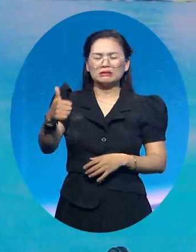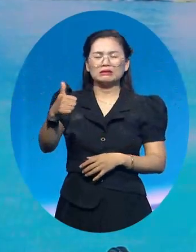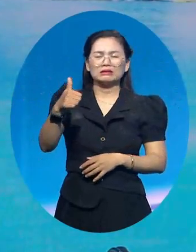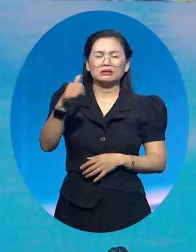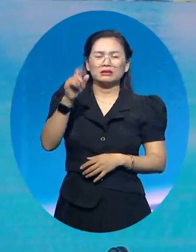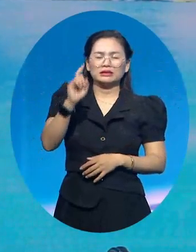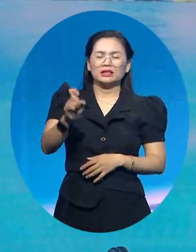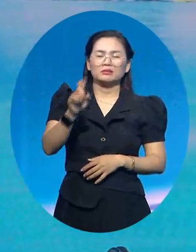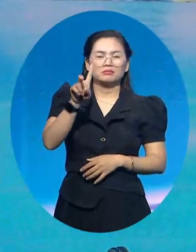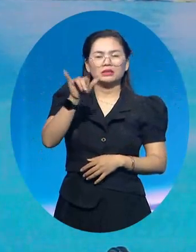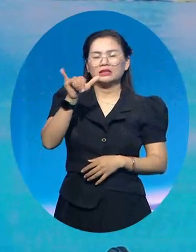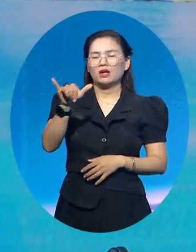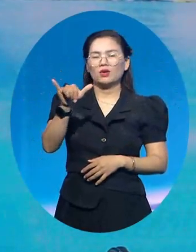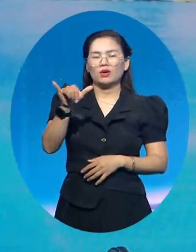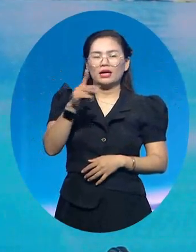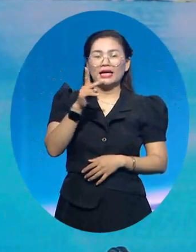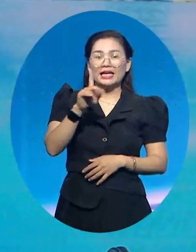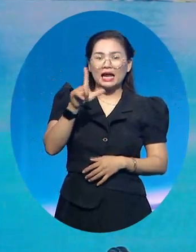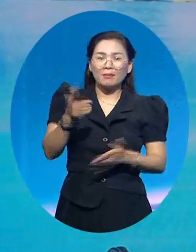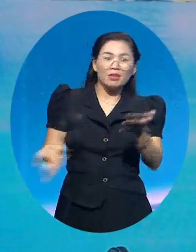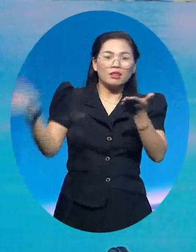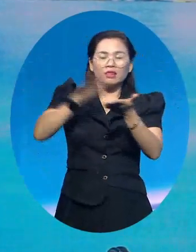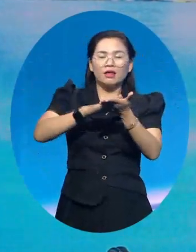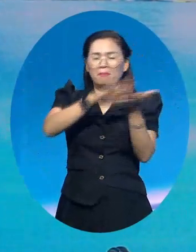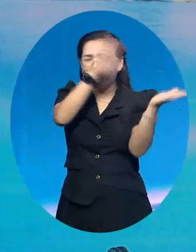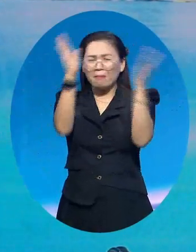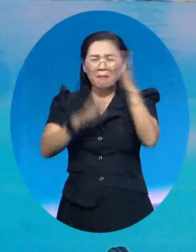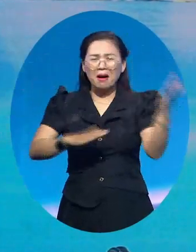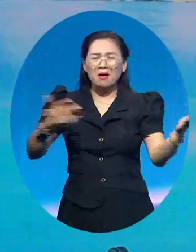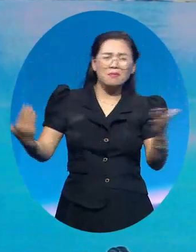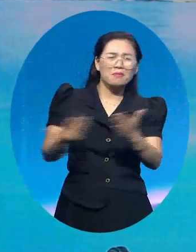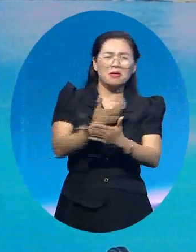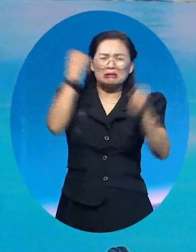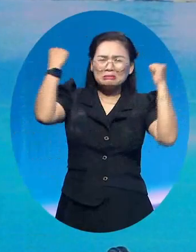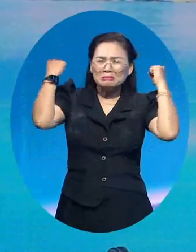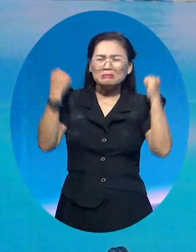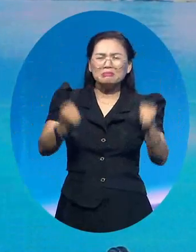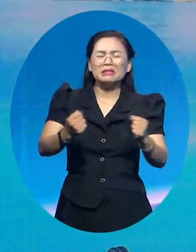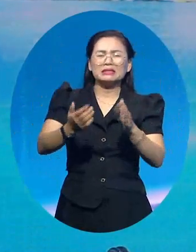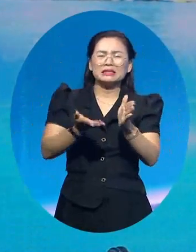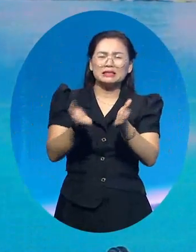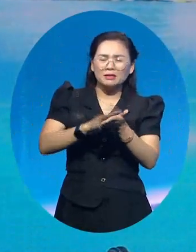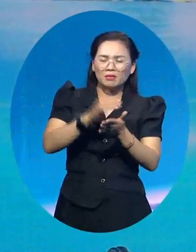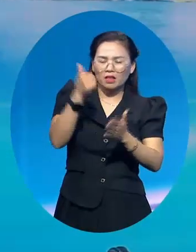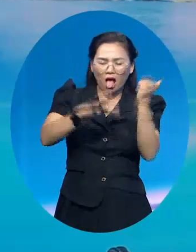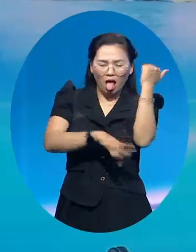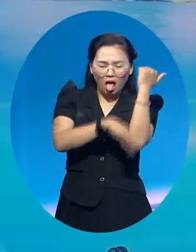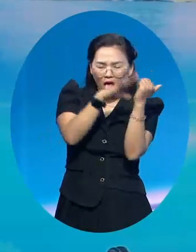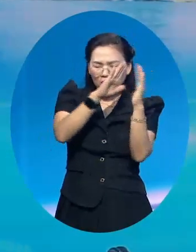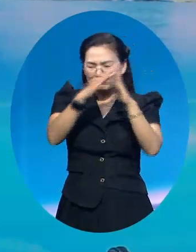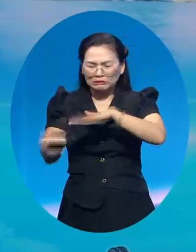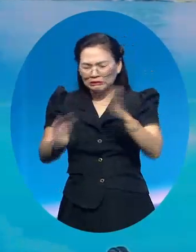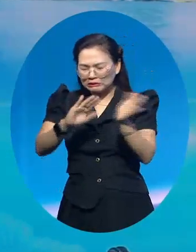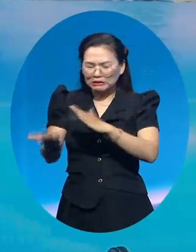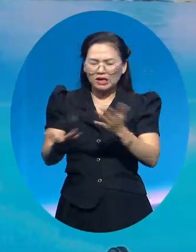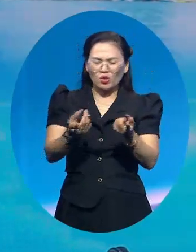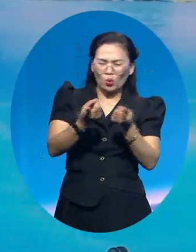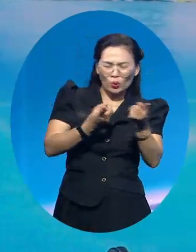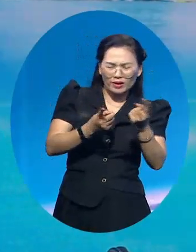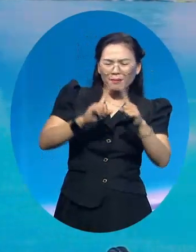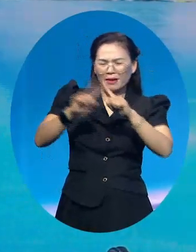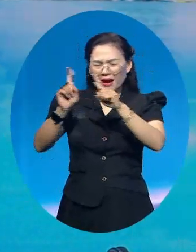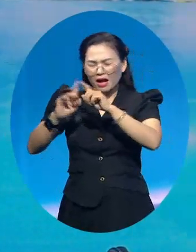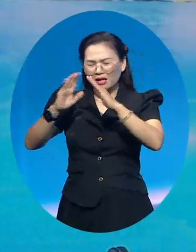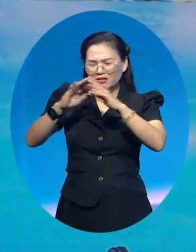thiệt mạng tại Hy Lạp, nước này lại hứng chịu một cơn bão khác. Mưa lớn xối xả làm ngập đường phố, nhà cửa và các cơ sở kinh doanh ở thành phố